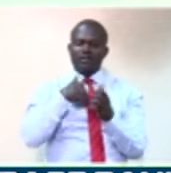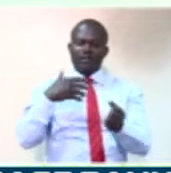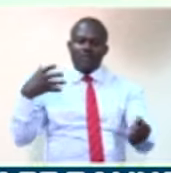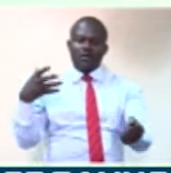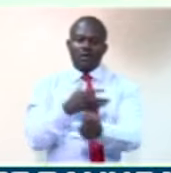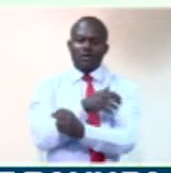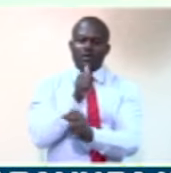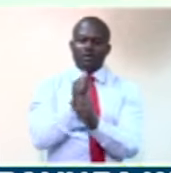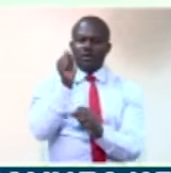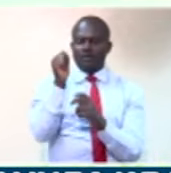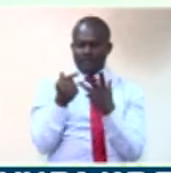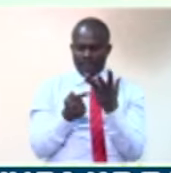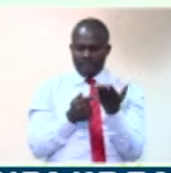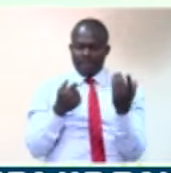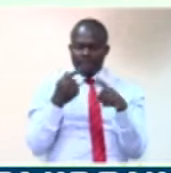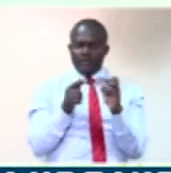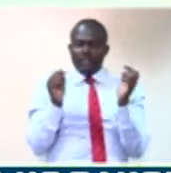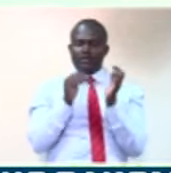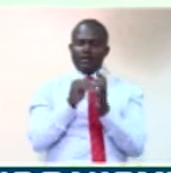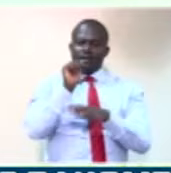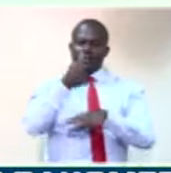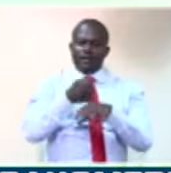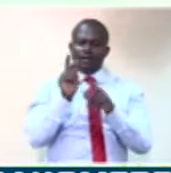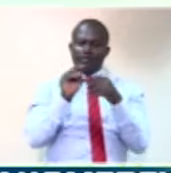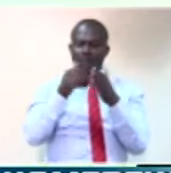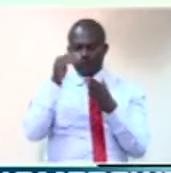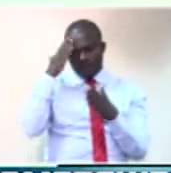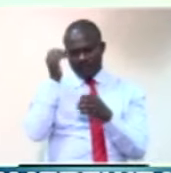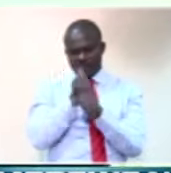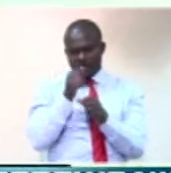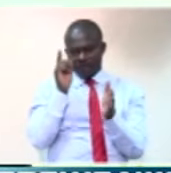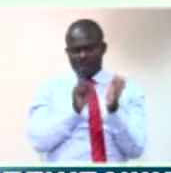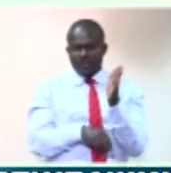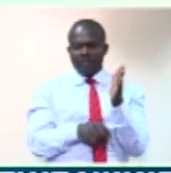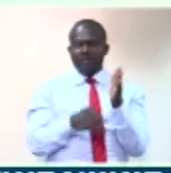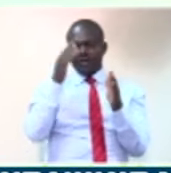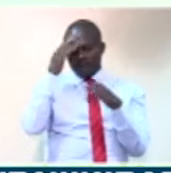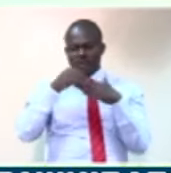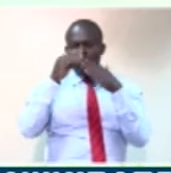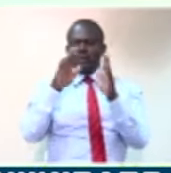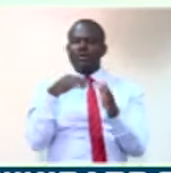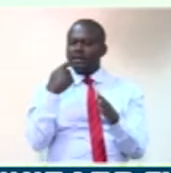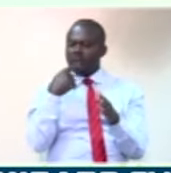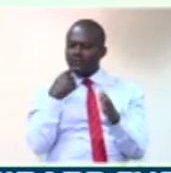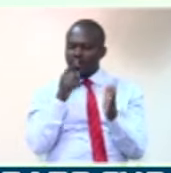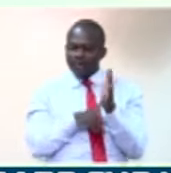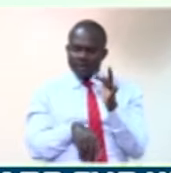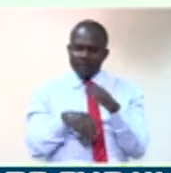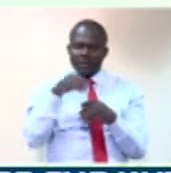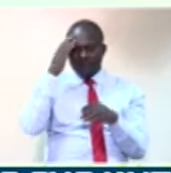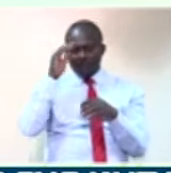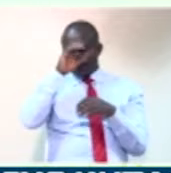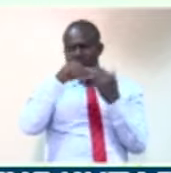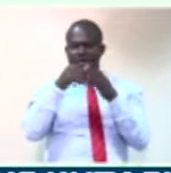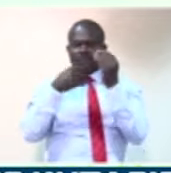bwo gukora ibyo ngibyo. Ahubwo hajyaho abantu bazi ibyo bakora, bazi ubuyobozi bwari bwo, bazi no gushaka ayo masoko